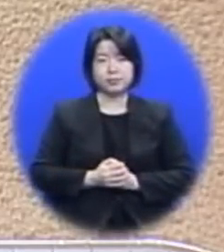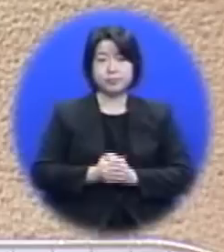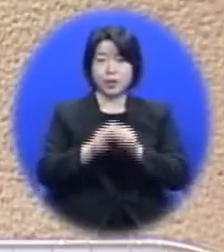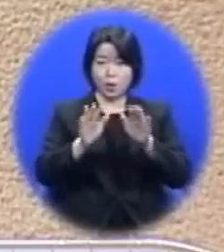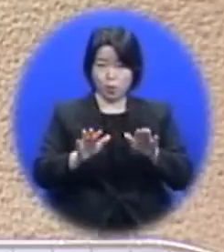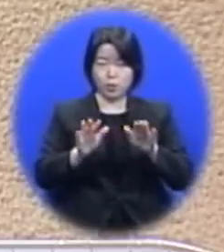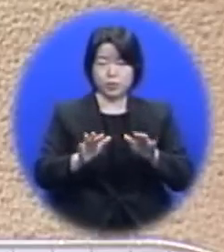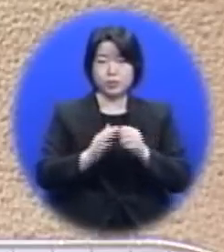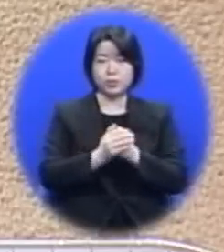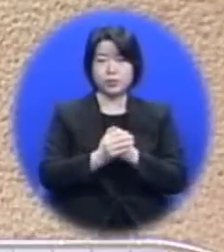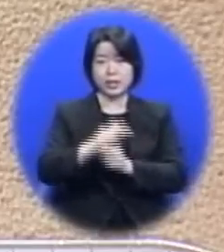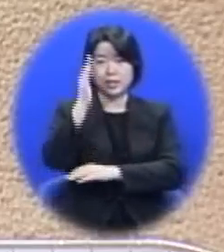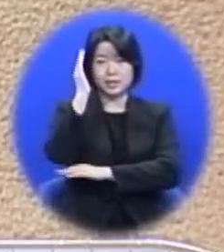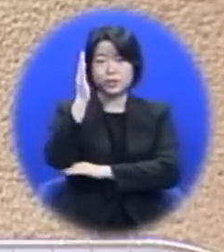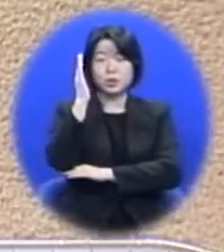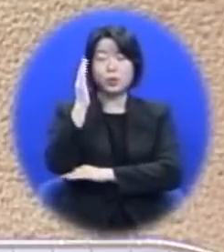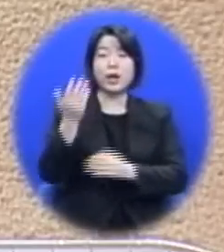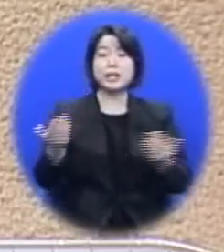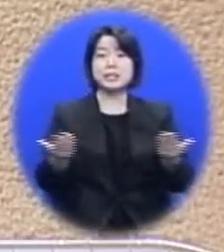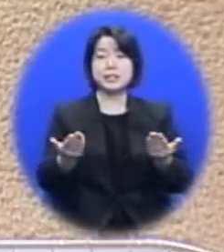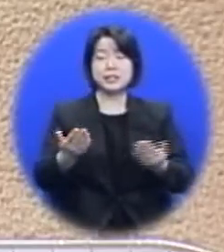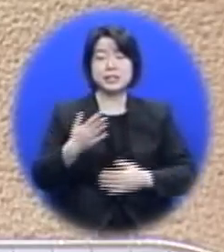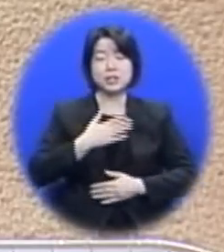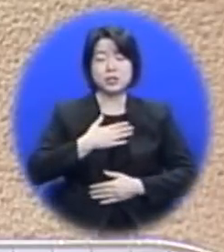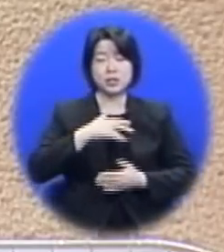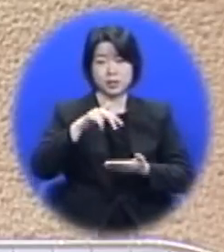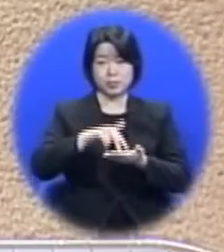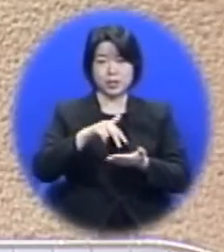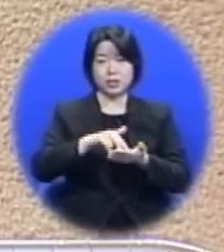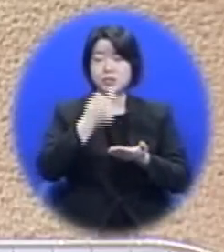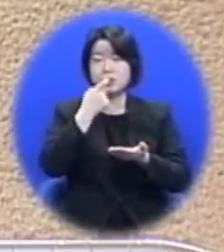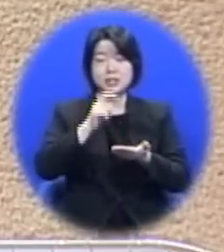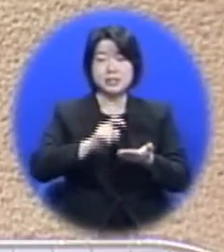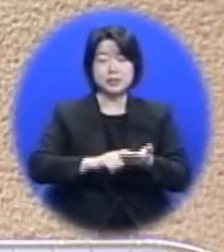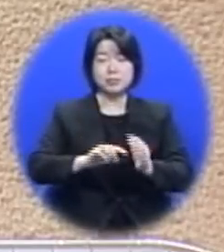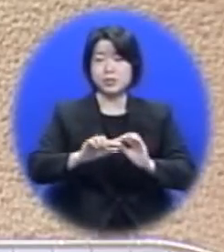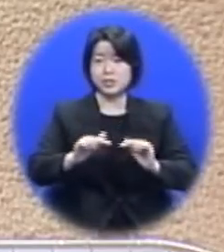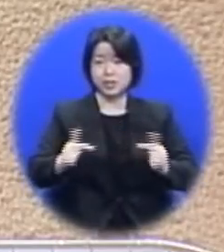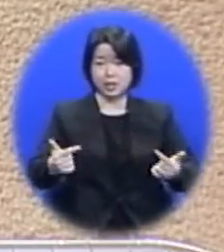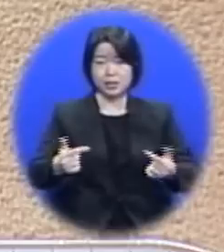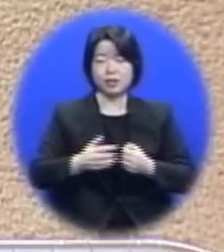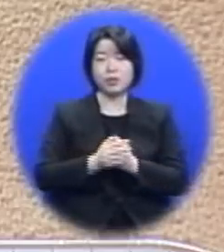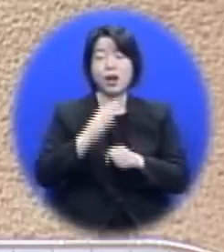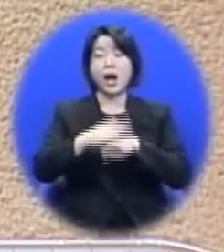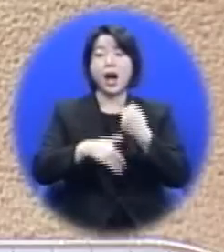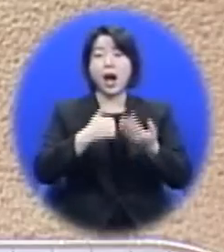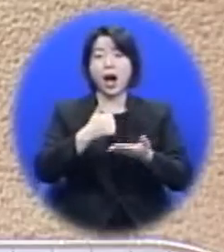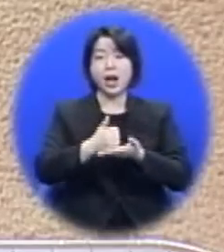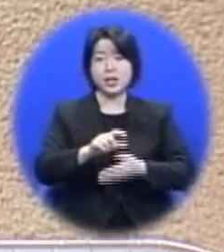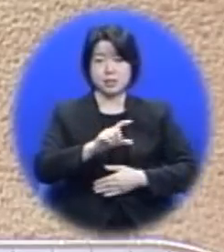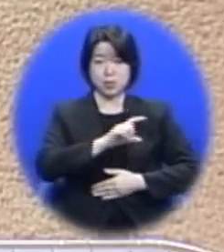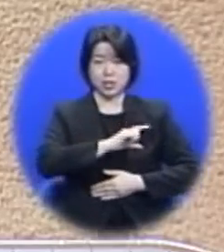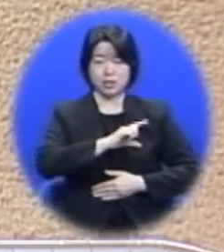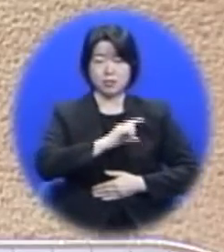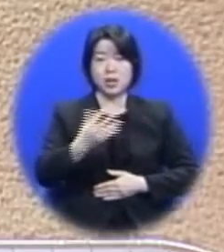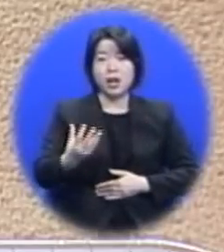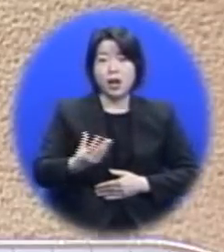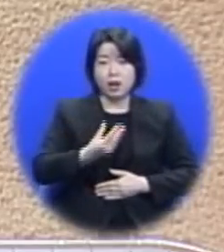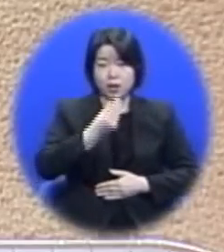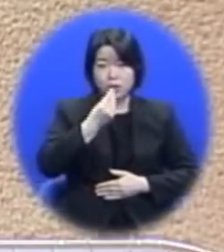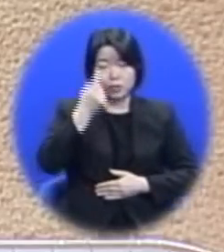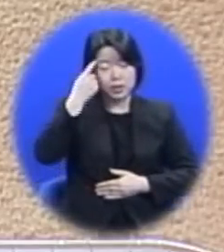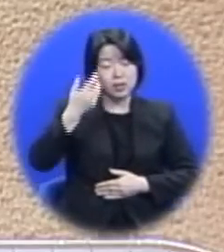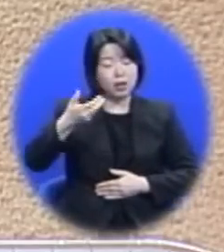오늘 설교하는 일이 저에게는 참 쉽지 않습니다. 하나님의 이름이 거룩히 여김을